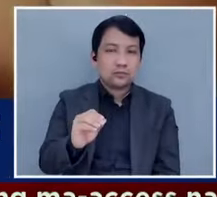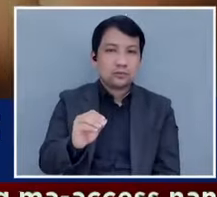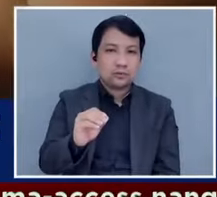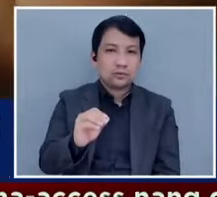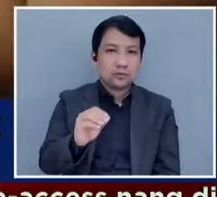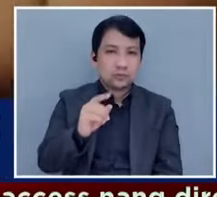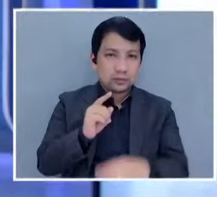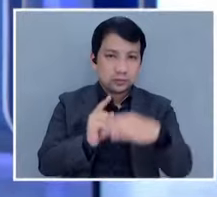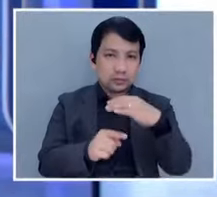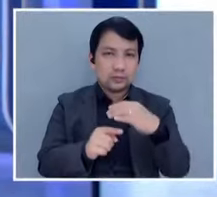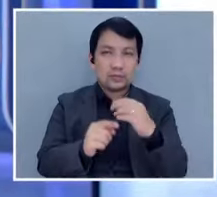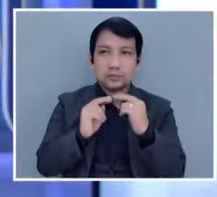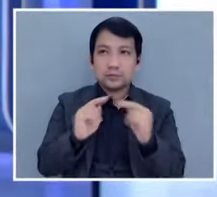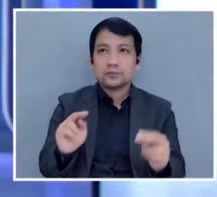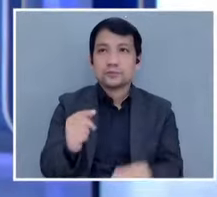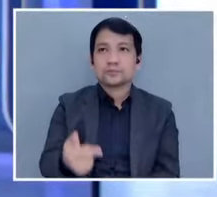News.